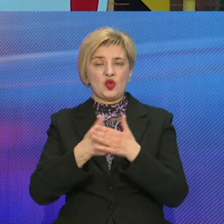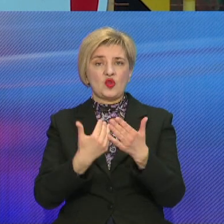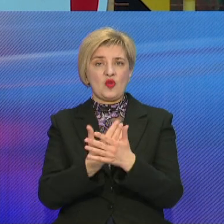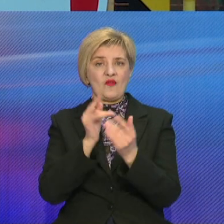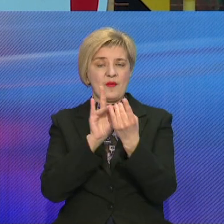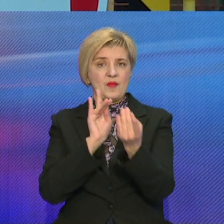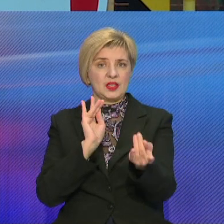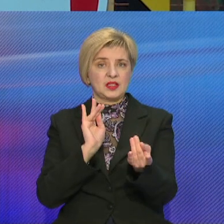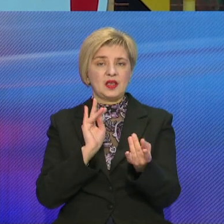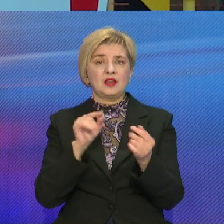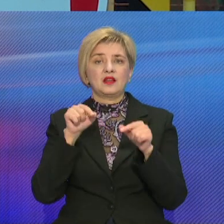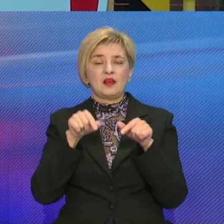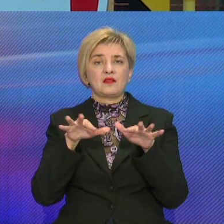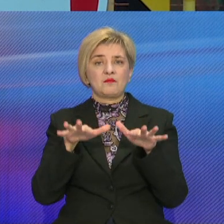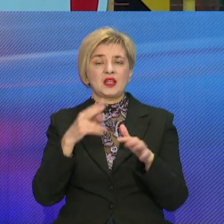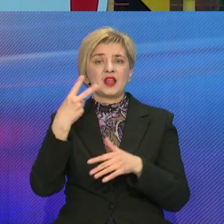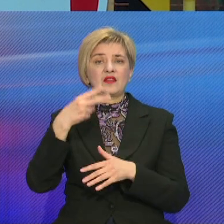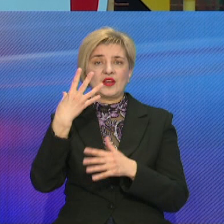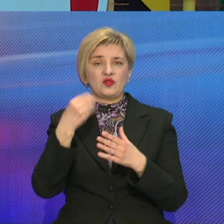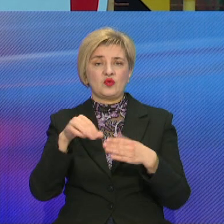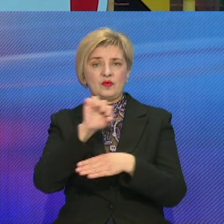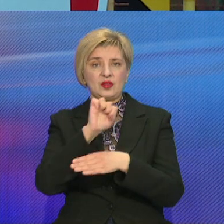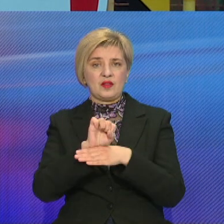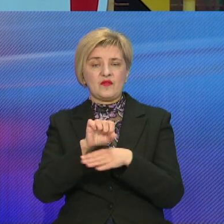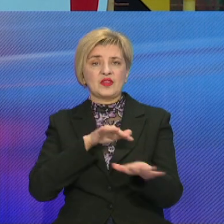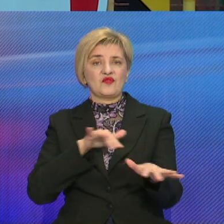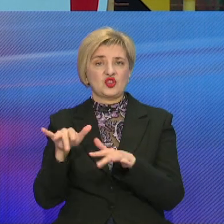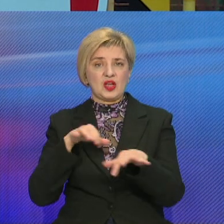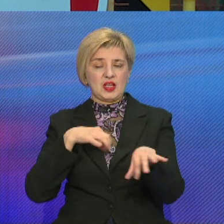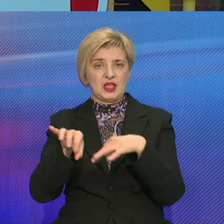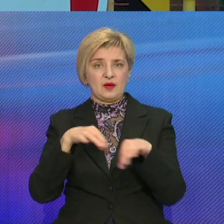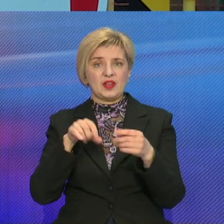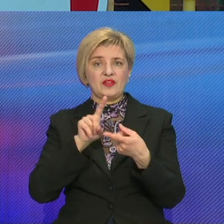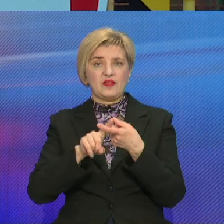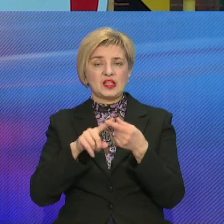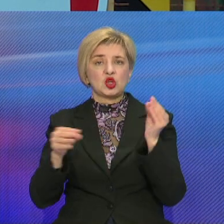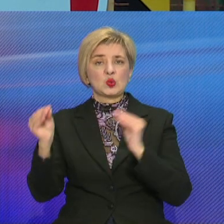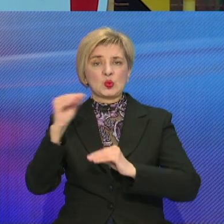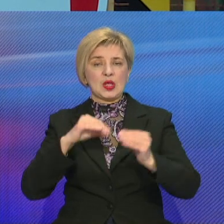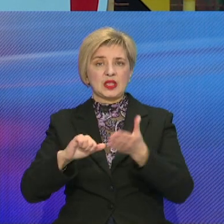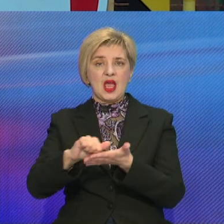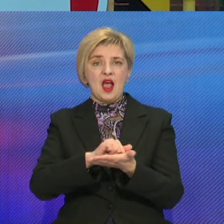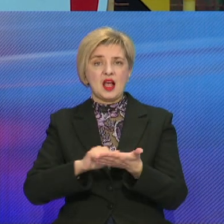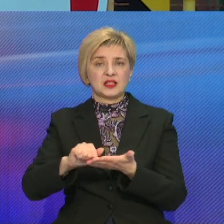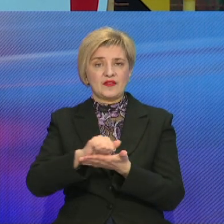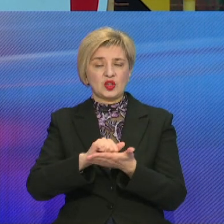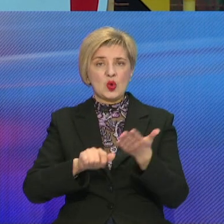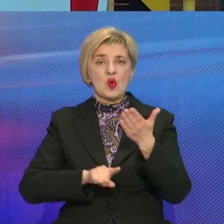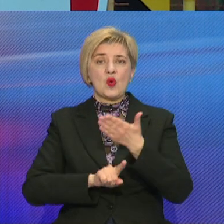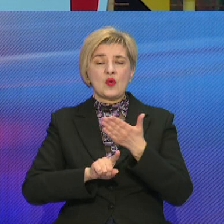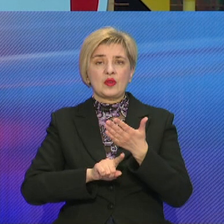На цьому участку на 20 днів спинений рух усіх видів транспорту у сувязі з укладкою асфальту. Підготовчі роботи